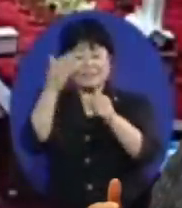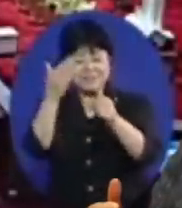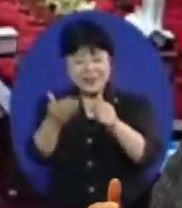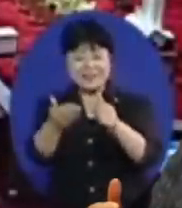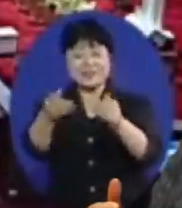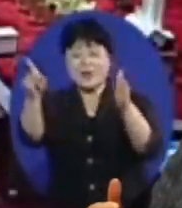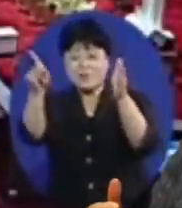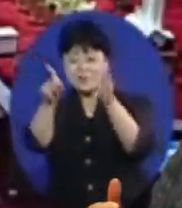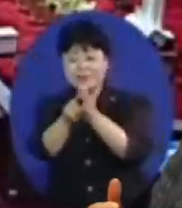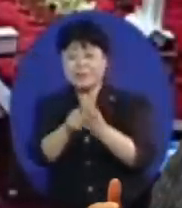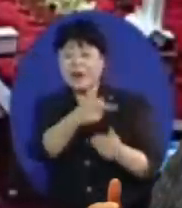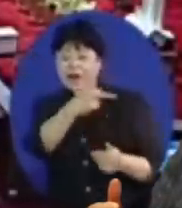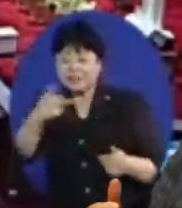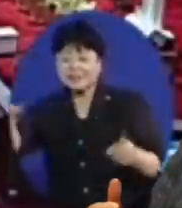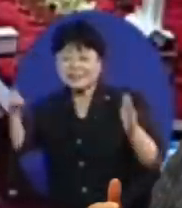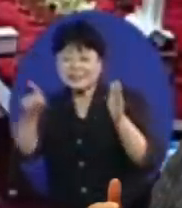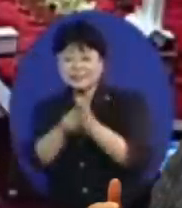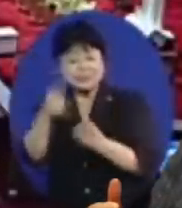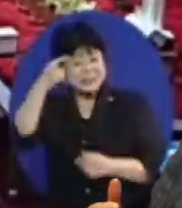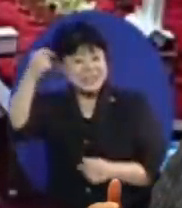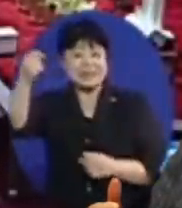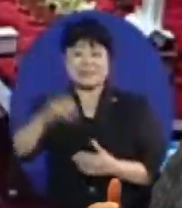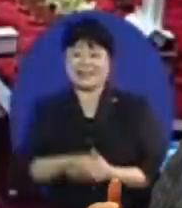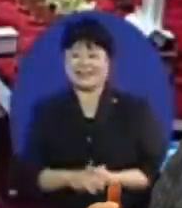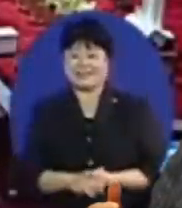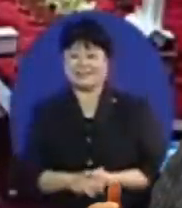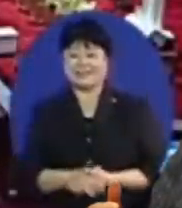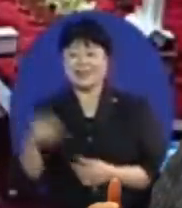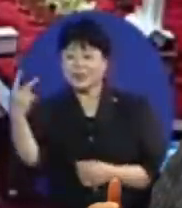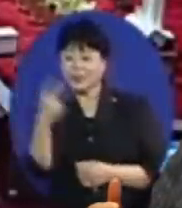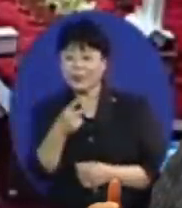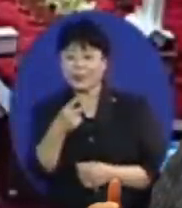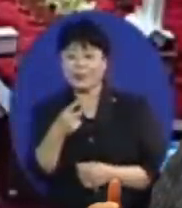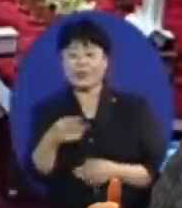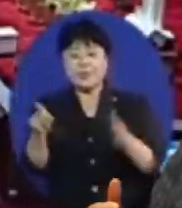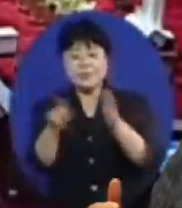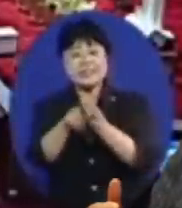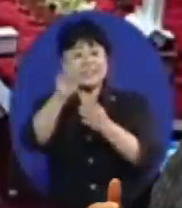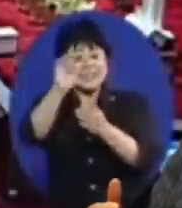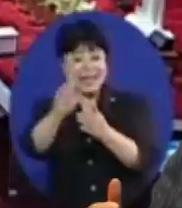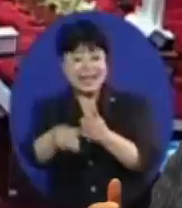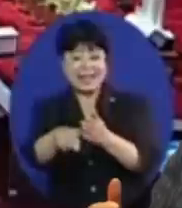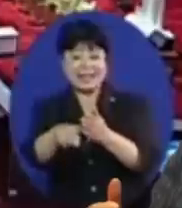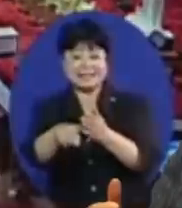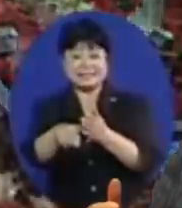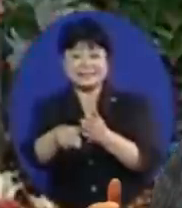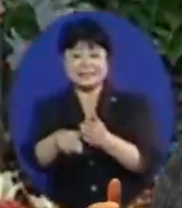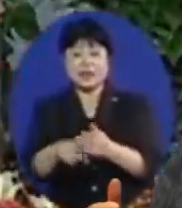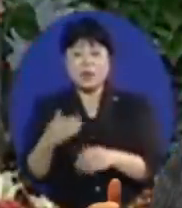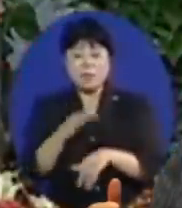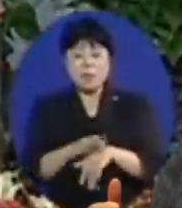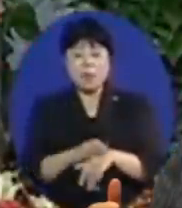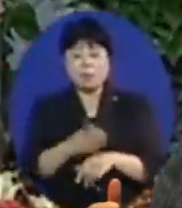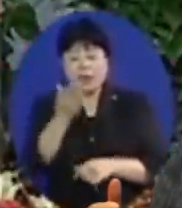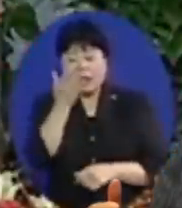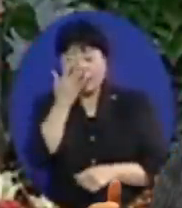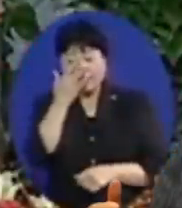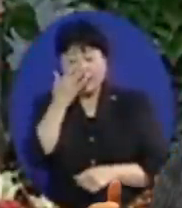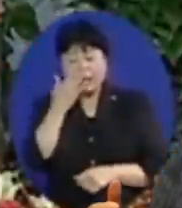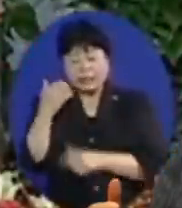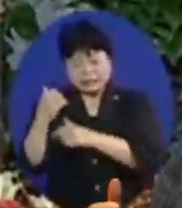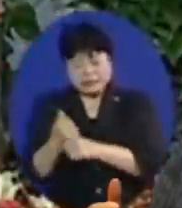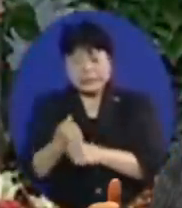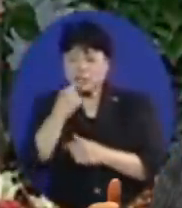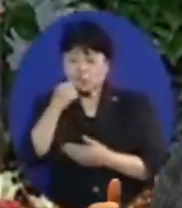그러한 믿음을 큰 믿음으로 생각하는 것입니다. 또 우리가 믿을 때 육체적 감각에 의지하기가